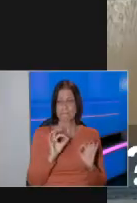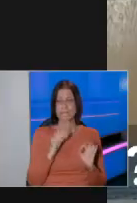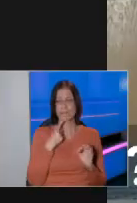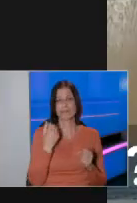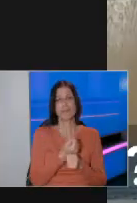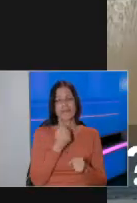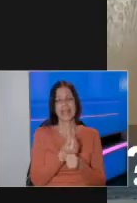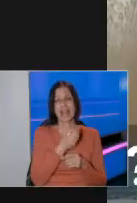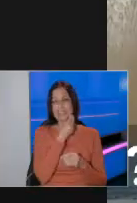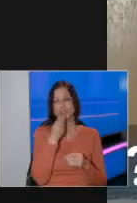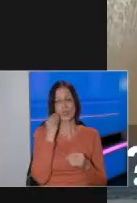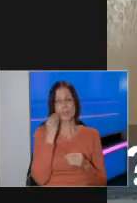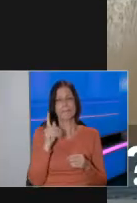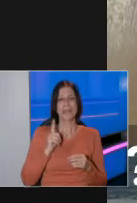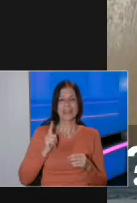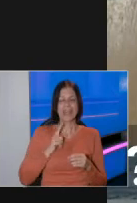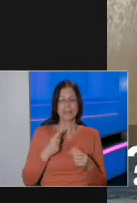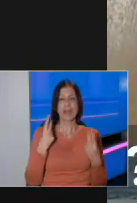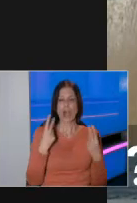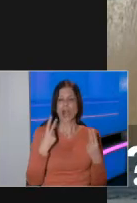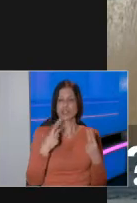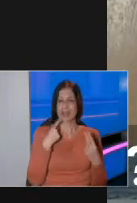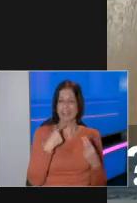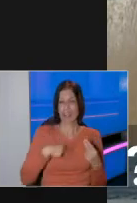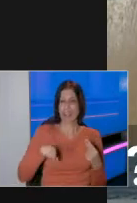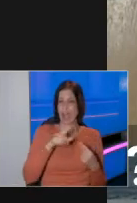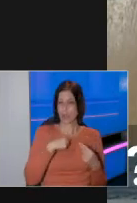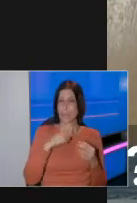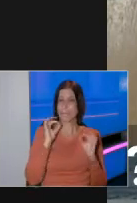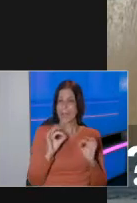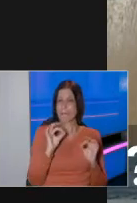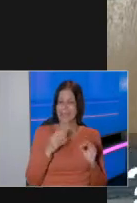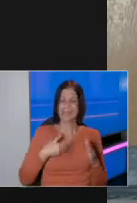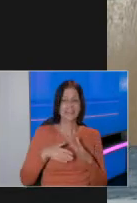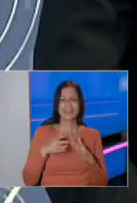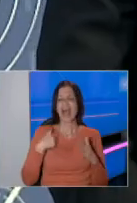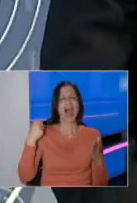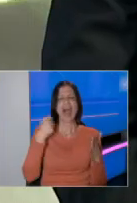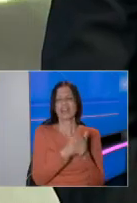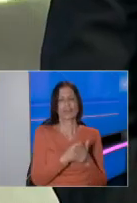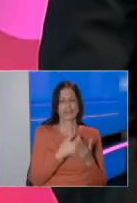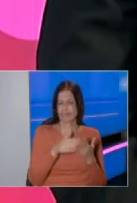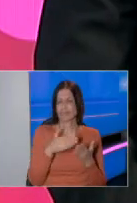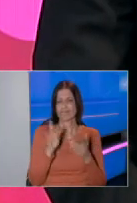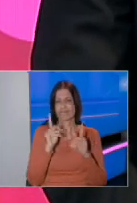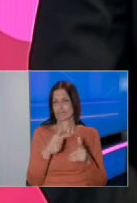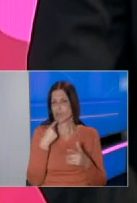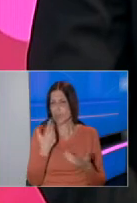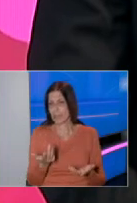מפעילי צהרונים פרטיים. צהרונים פרטיים, וחשוב לי להגיד שאנחנו באמת נלך עד הסוף. אוקיי, מה זה